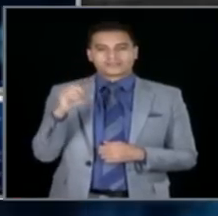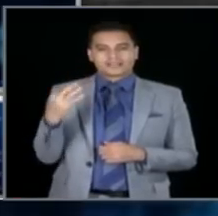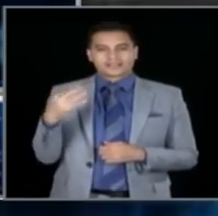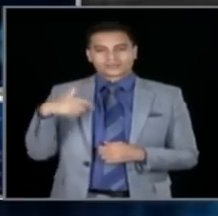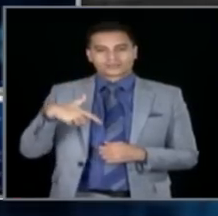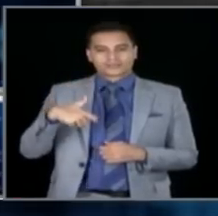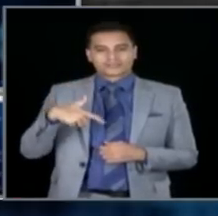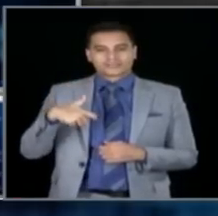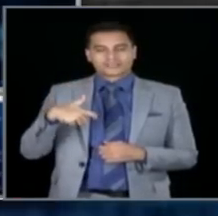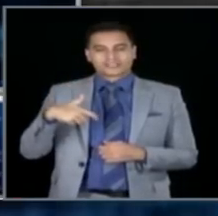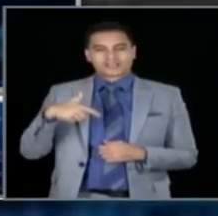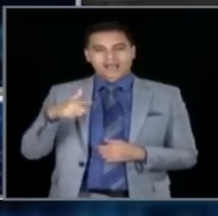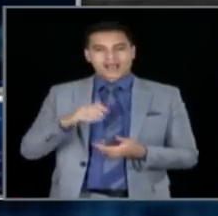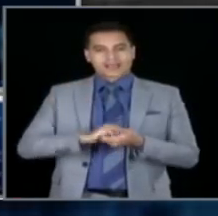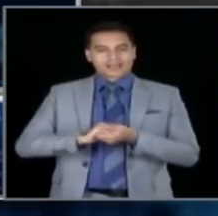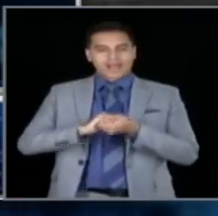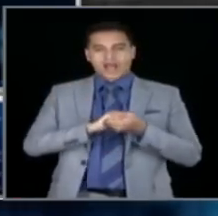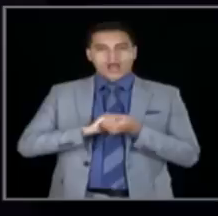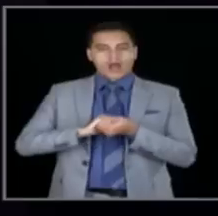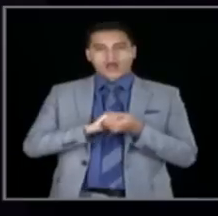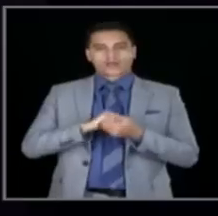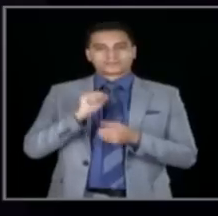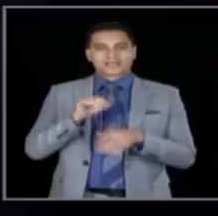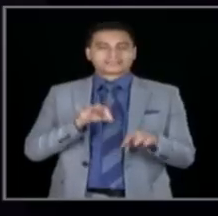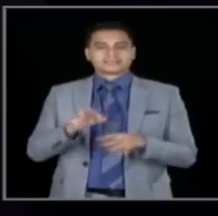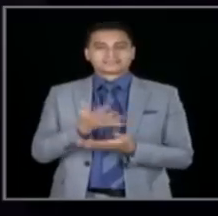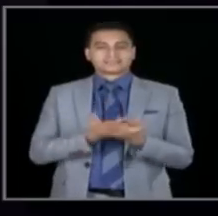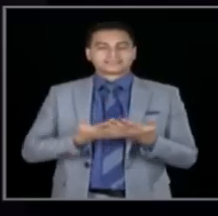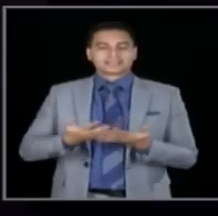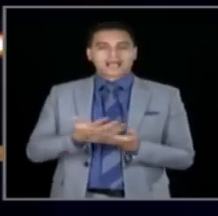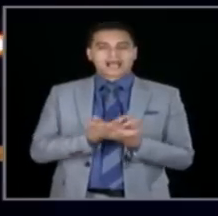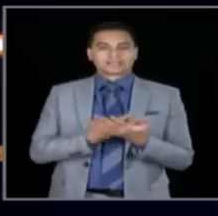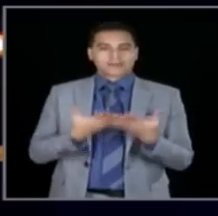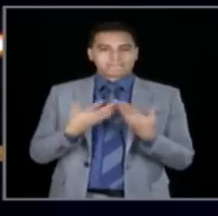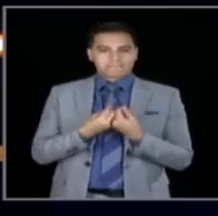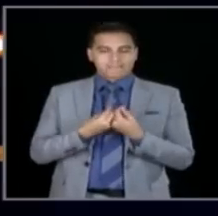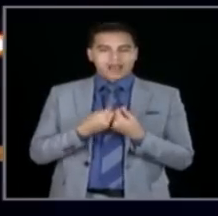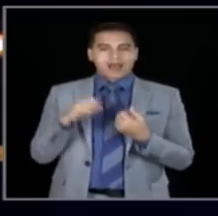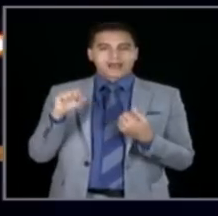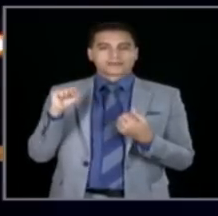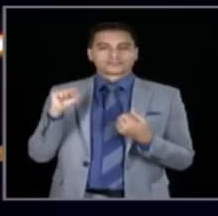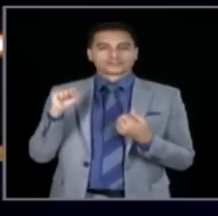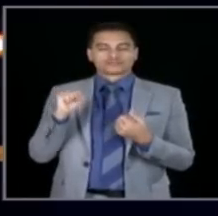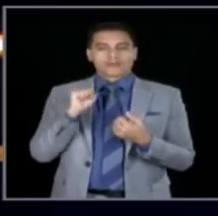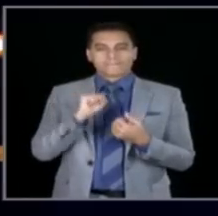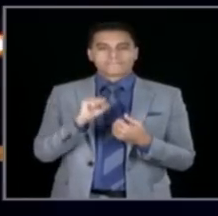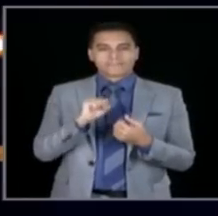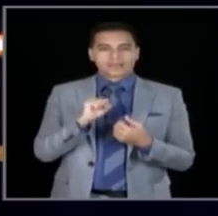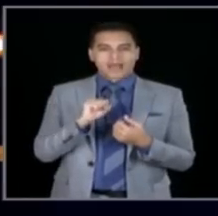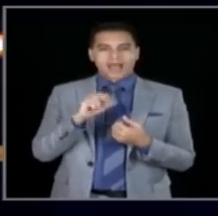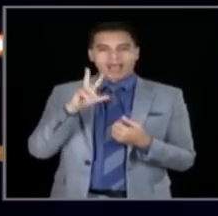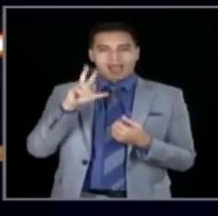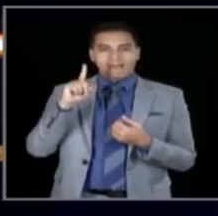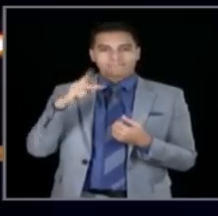1963 تحالف بعض القيادات السياسية مع أعضاء حزب البعث ضد